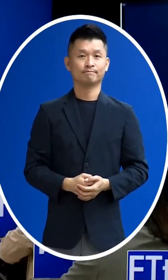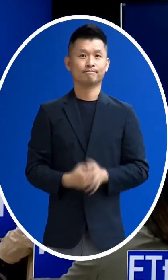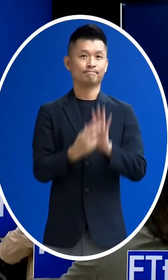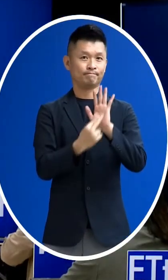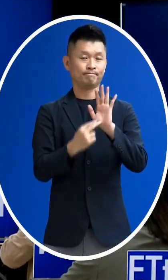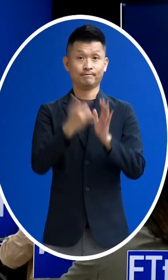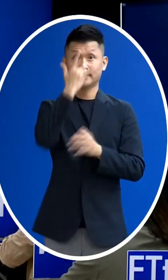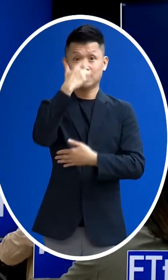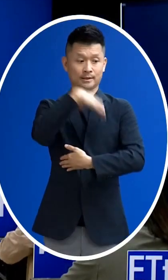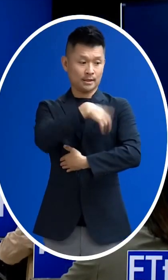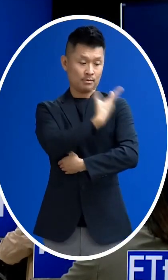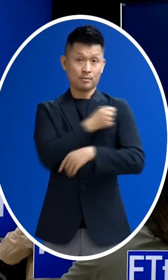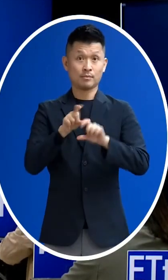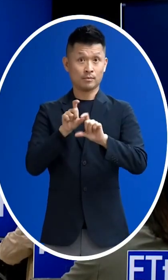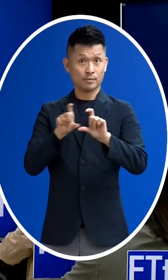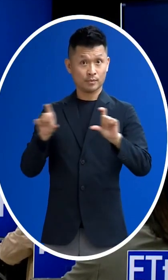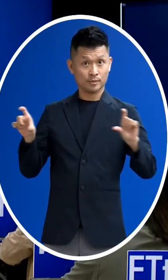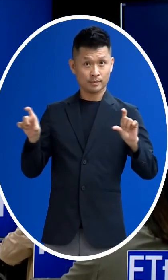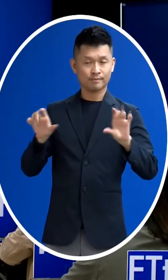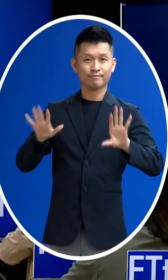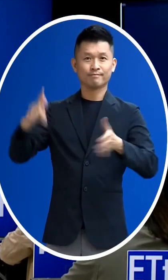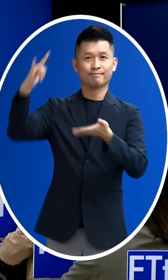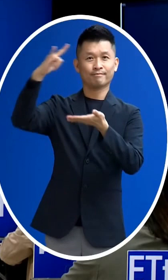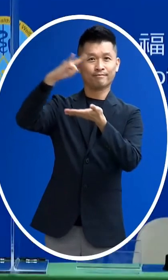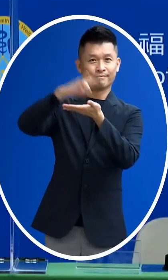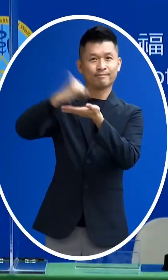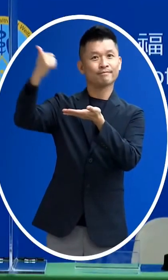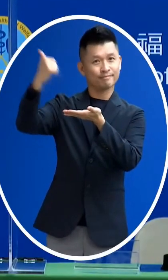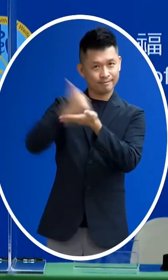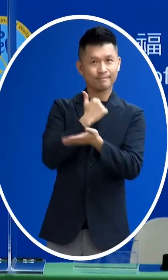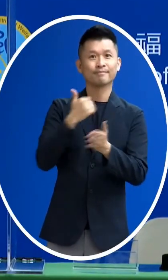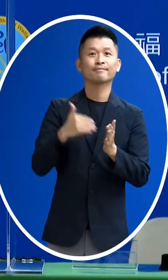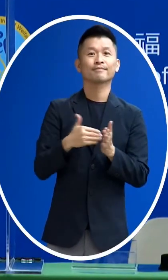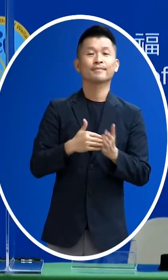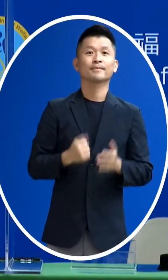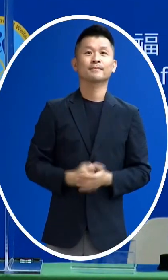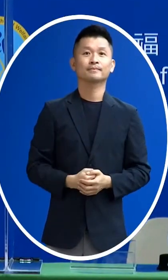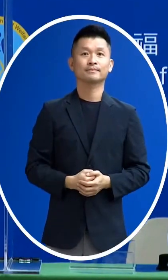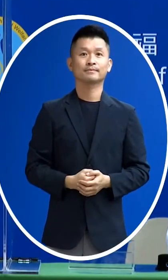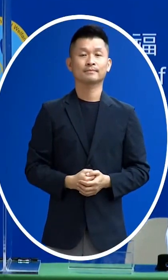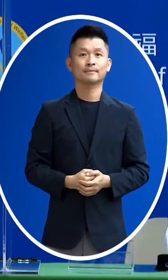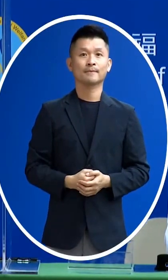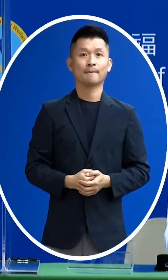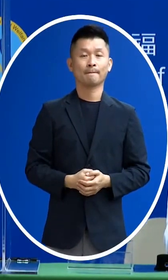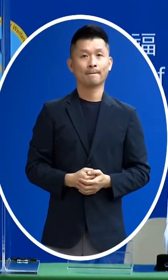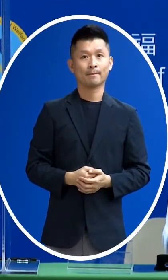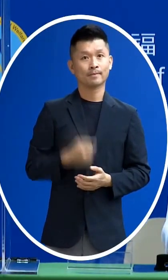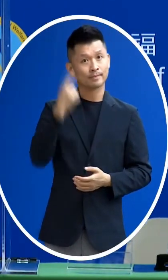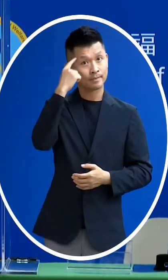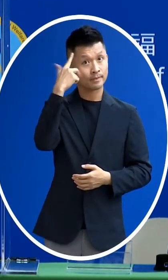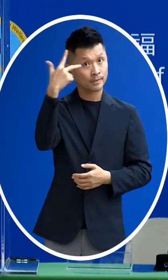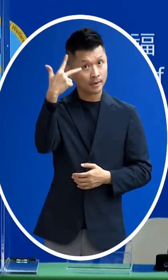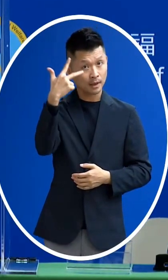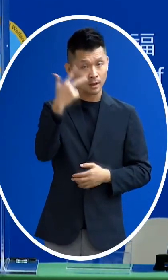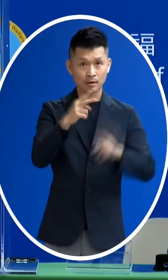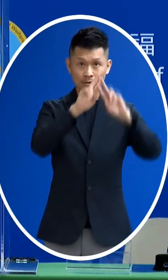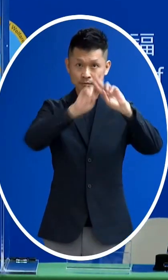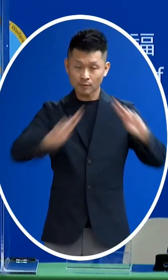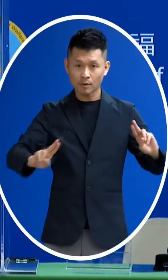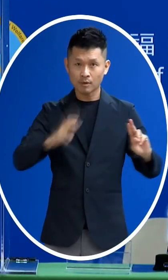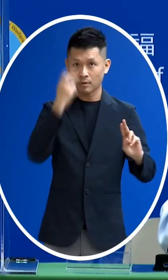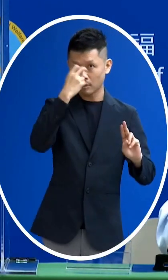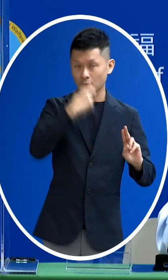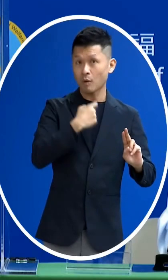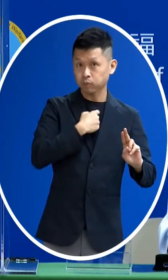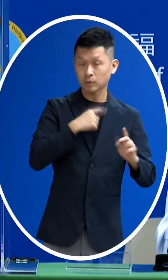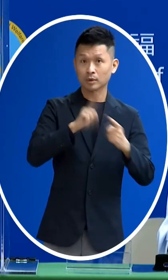莫德纳部分，因为他是今天来哈，那经过这个7天的封天检验，然后他